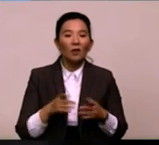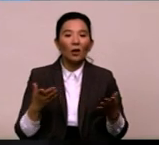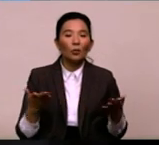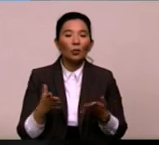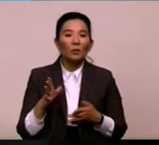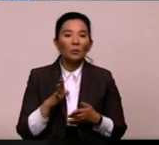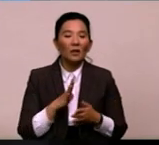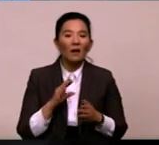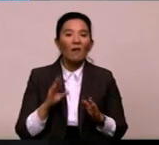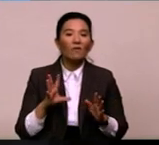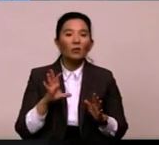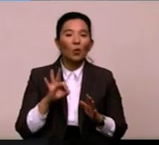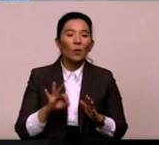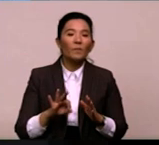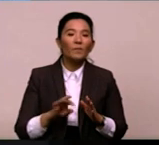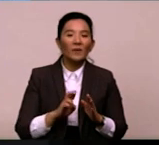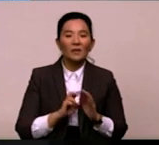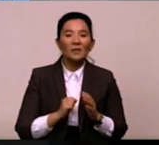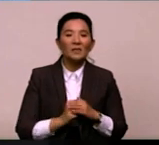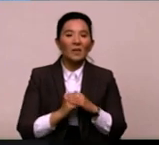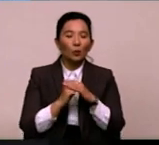было со статусом